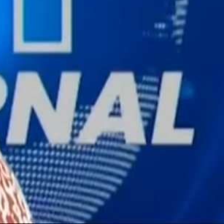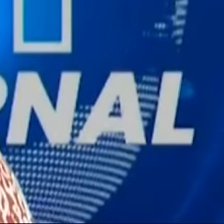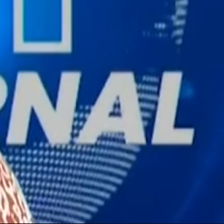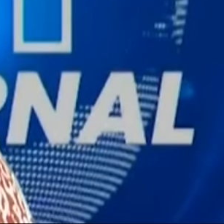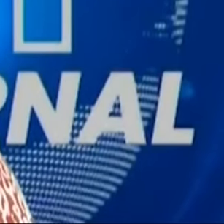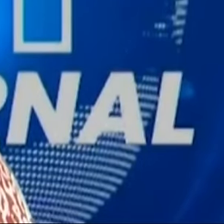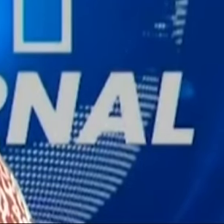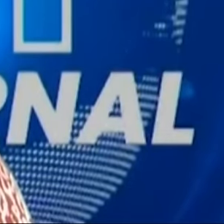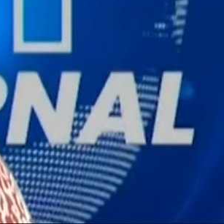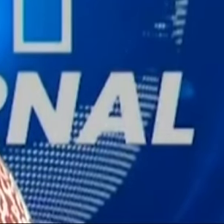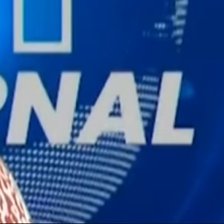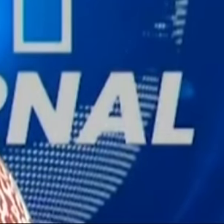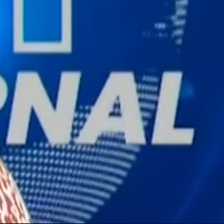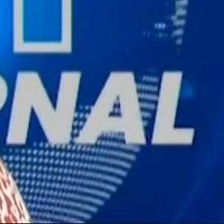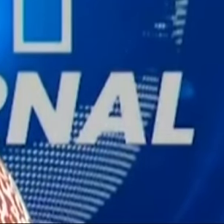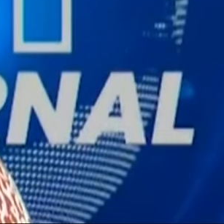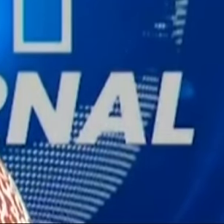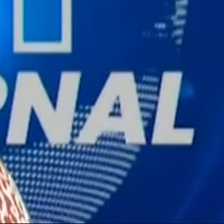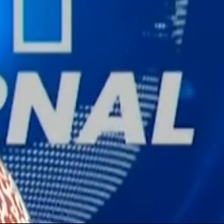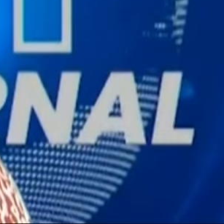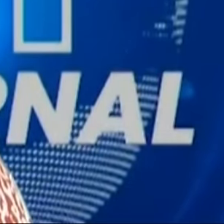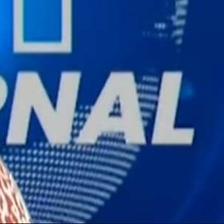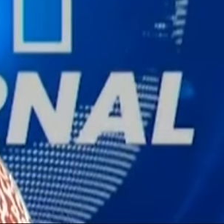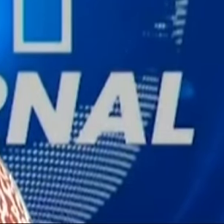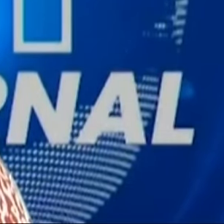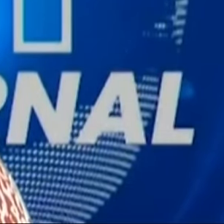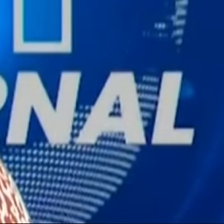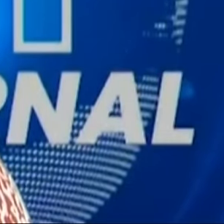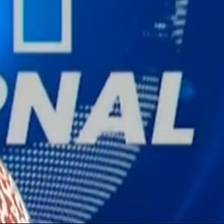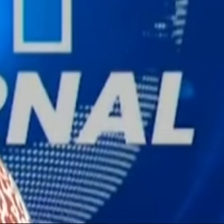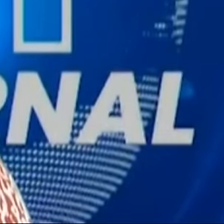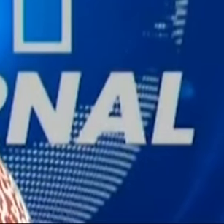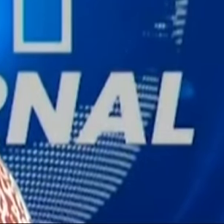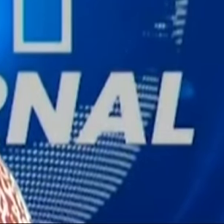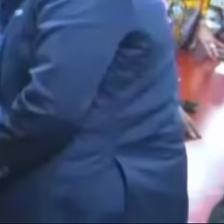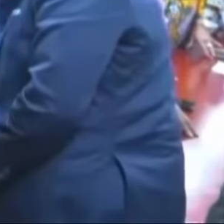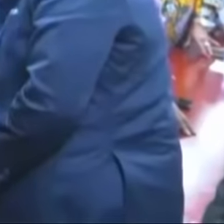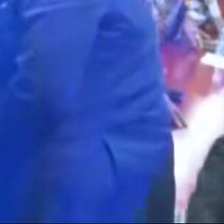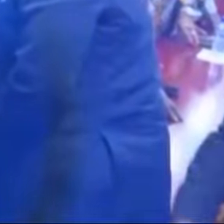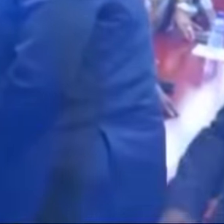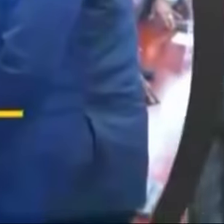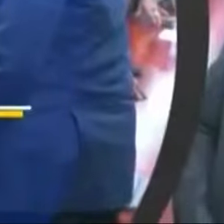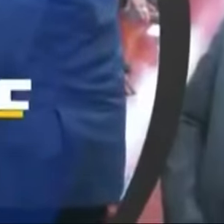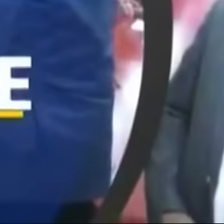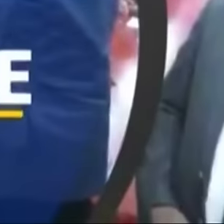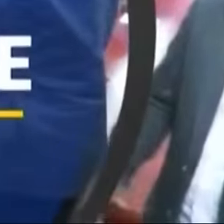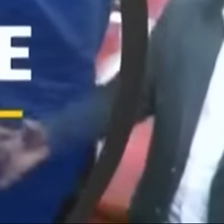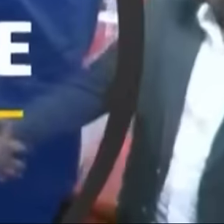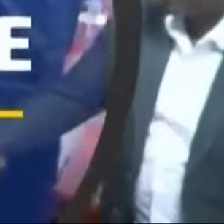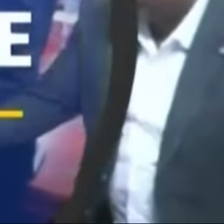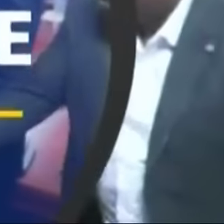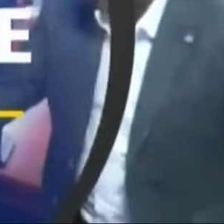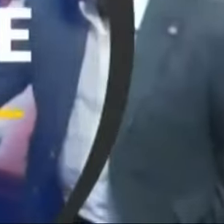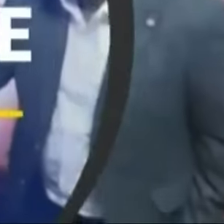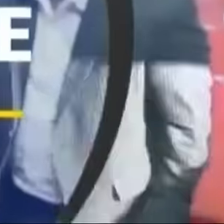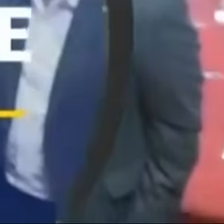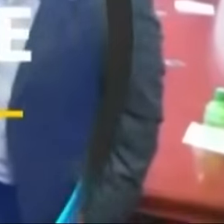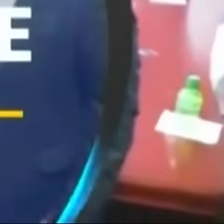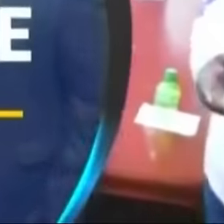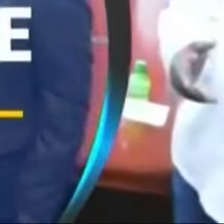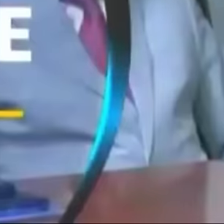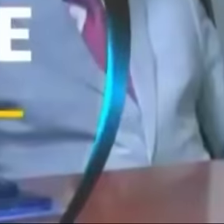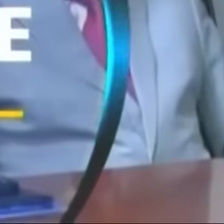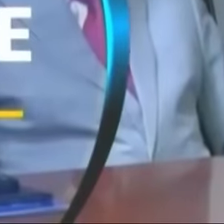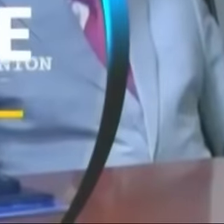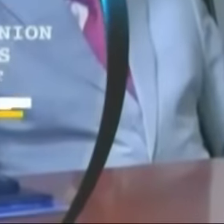Bonsoir, vous suivez le 20h sur la RTNC. Tout de suite, les titres. À l'union sacrée de la nation, l'heure est